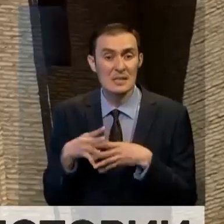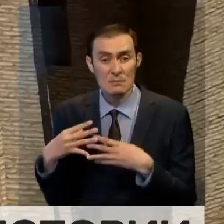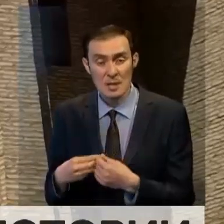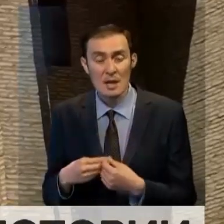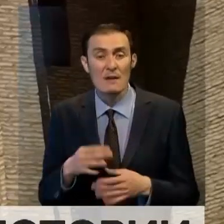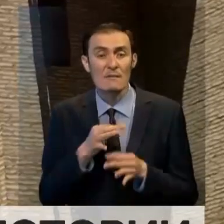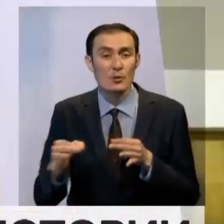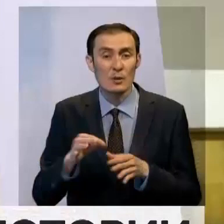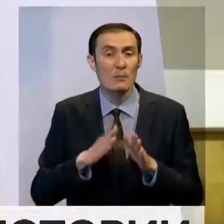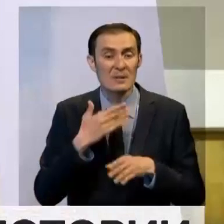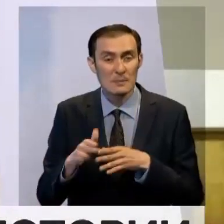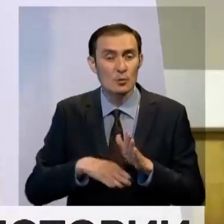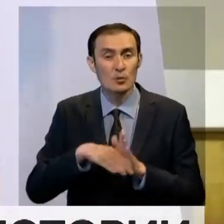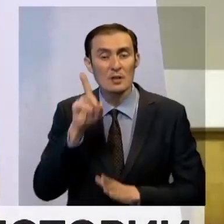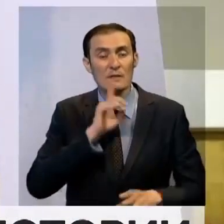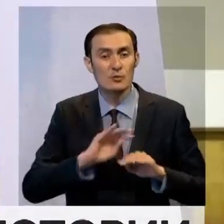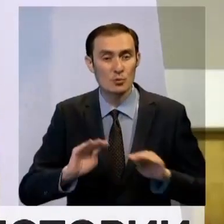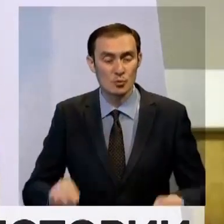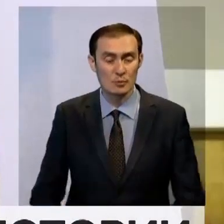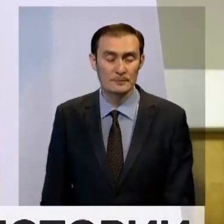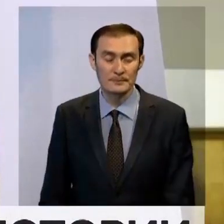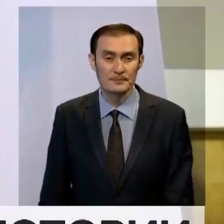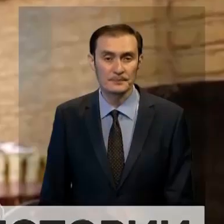регионе постепенно улучшают инфраструктуру.